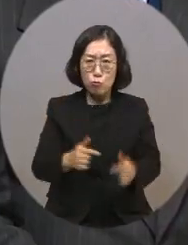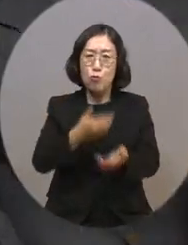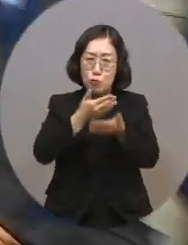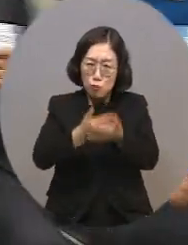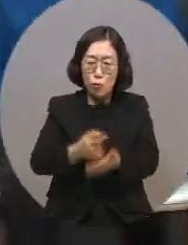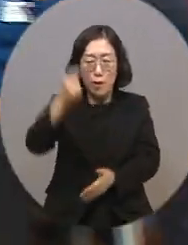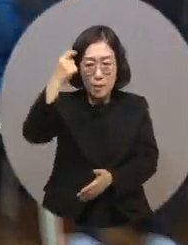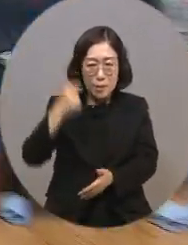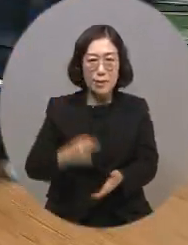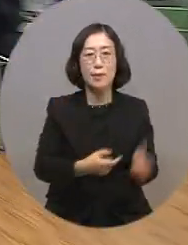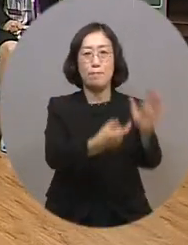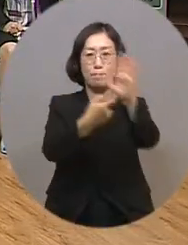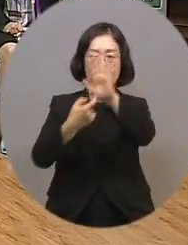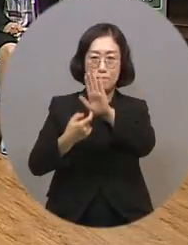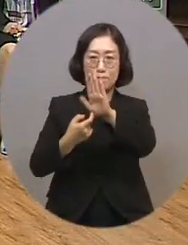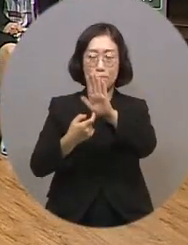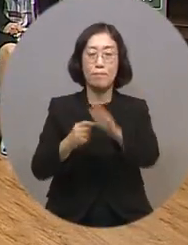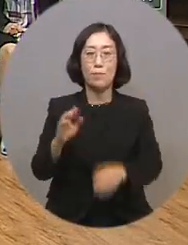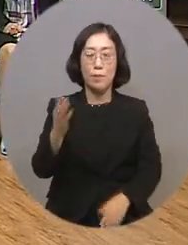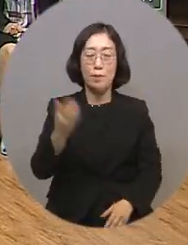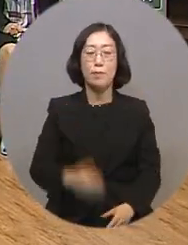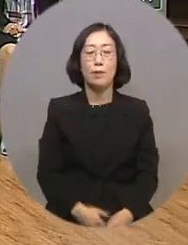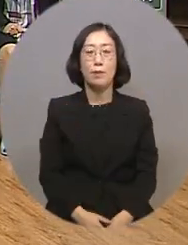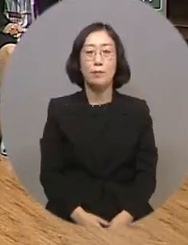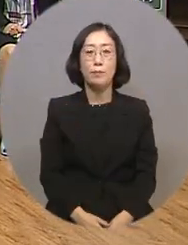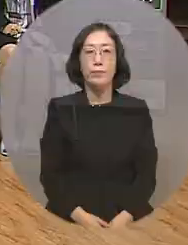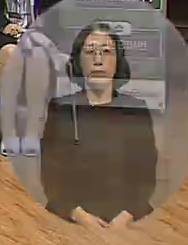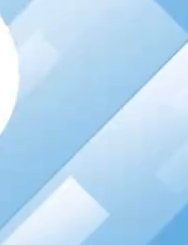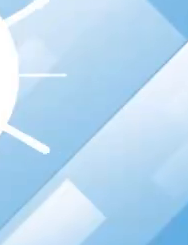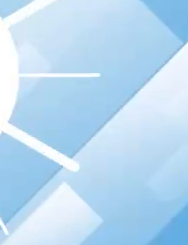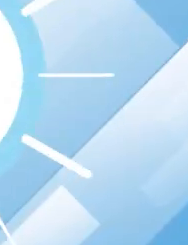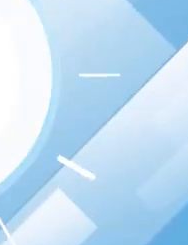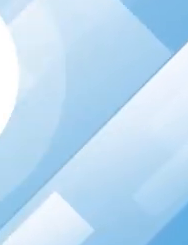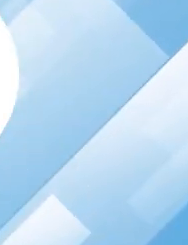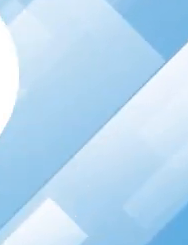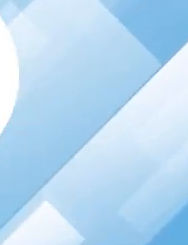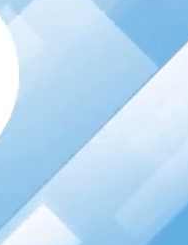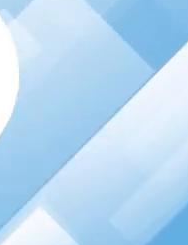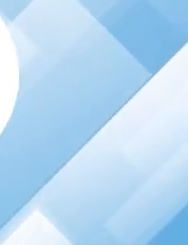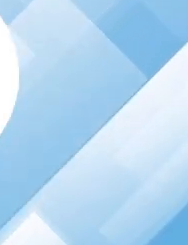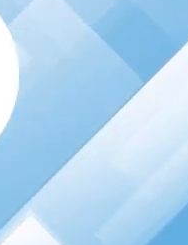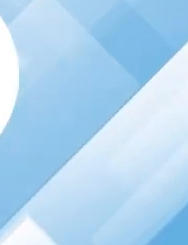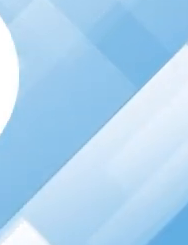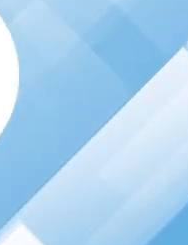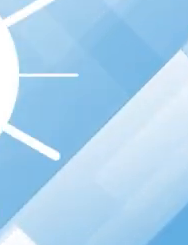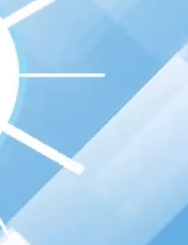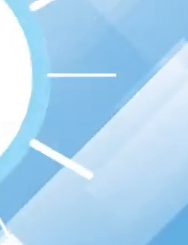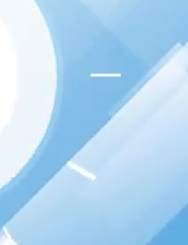복지TV 뉴스 정유정입니다.